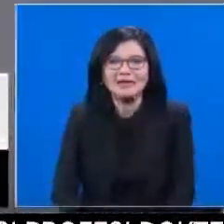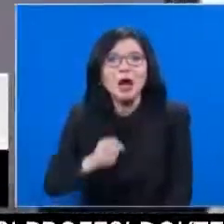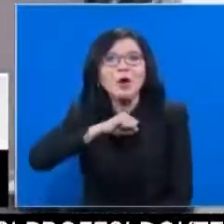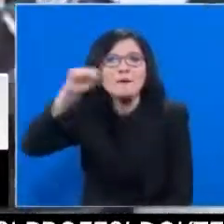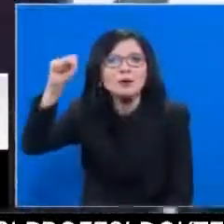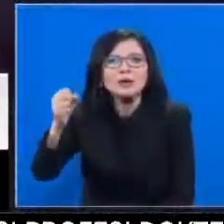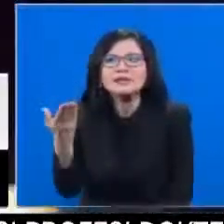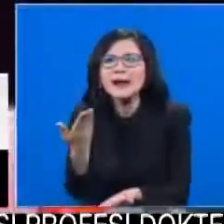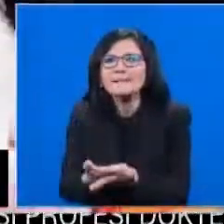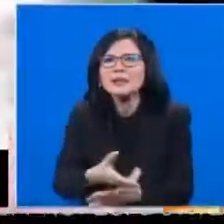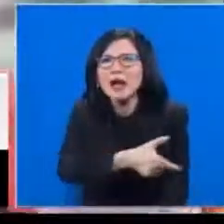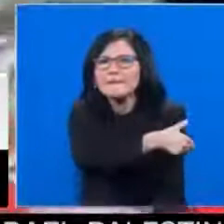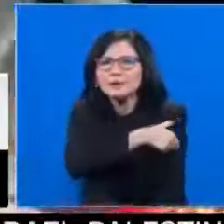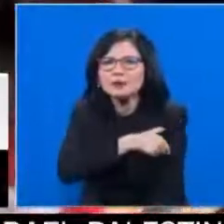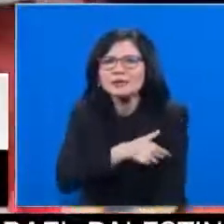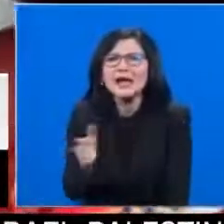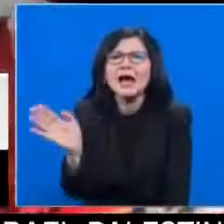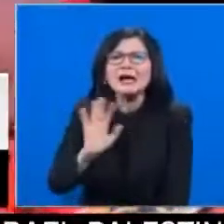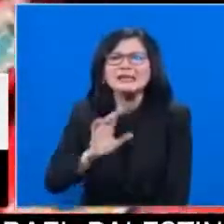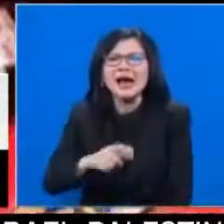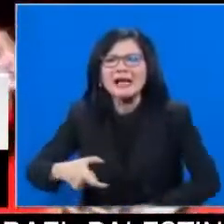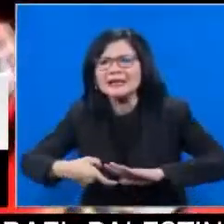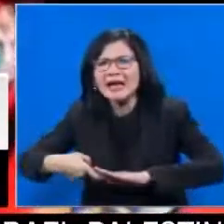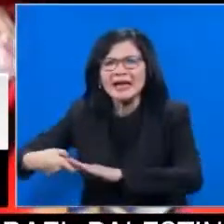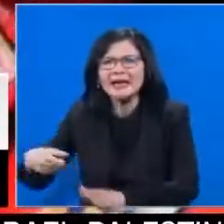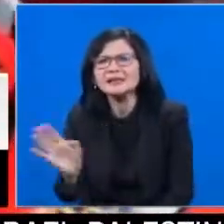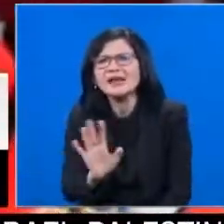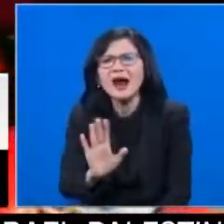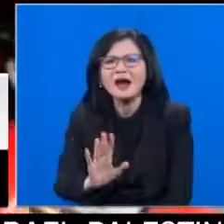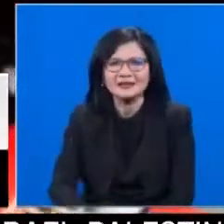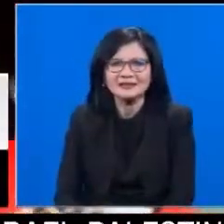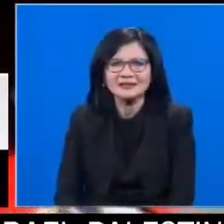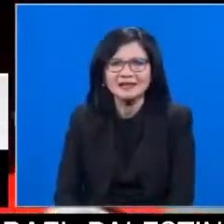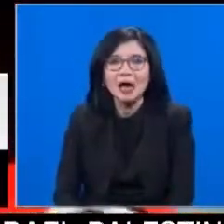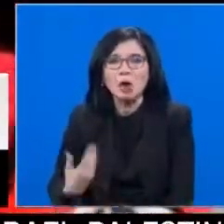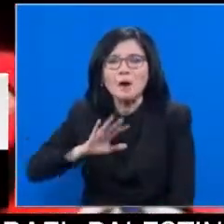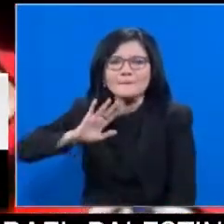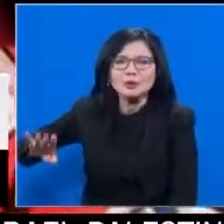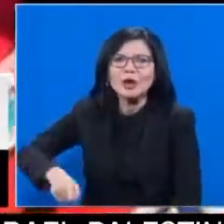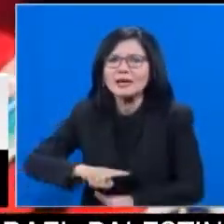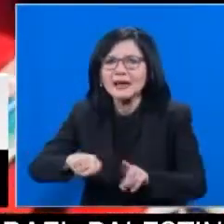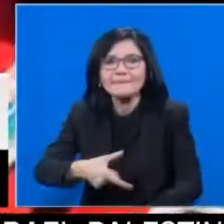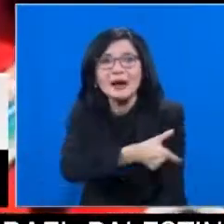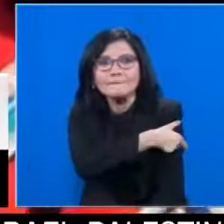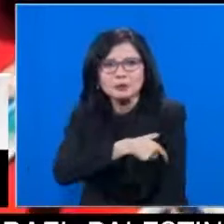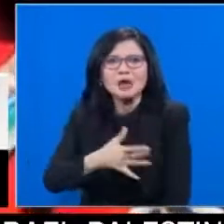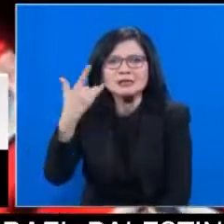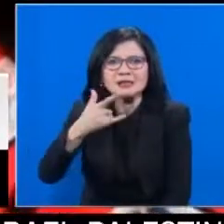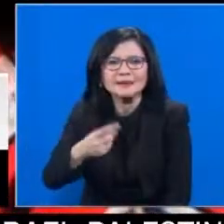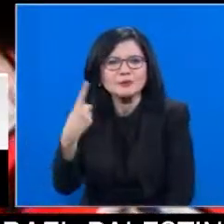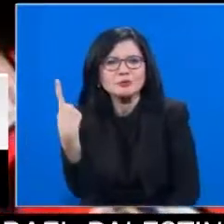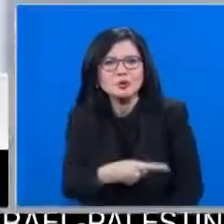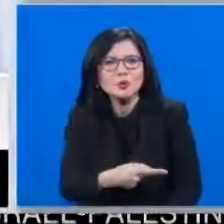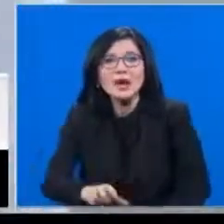dan meminta petugas agar jangan dijatuhi sanksi derek. Meski diwarnai penolakan, petugas tetap memberikan sanksi kepada 8